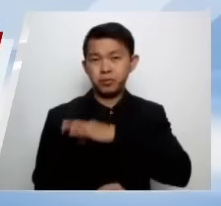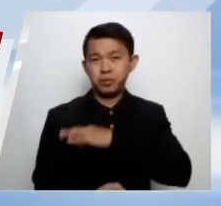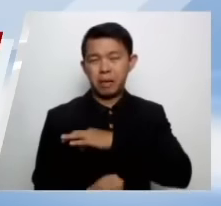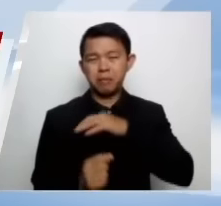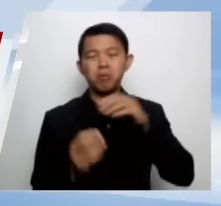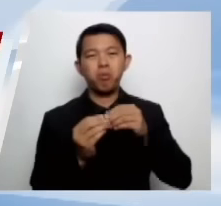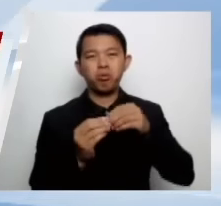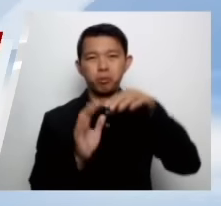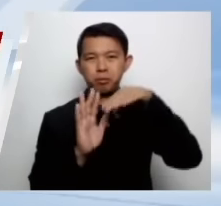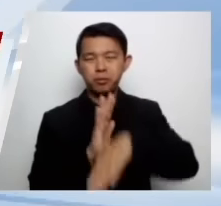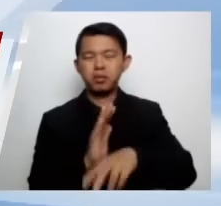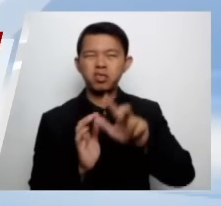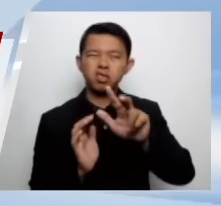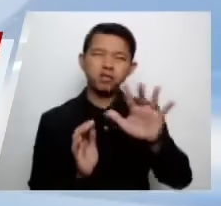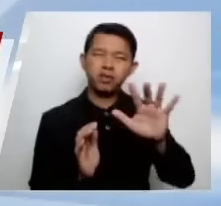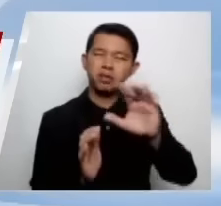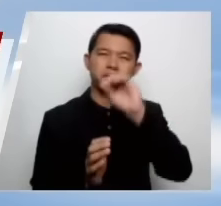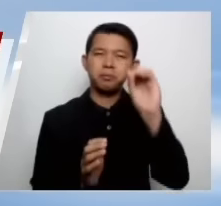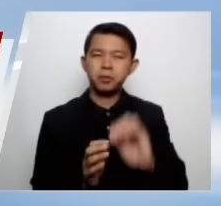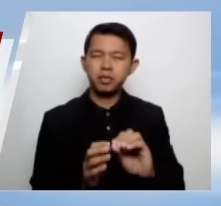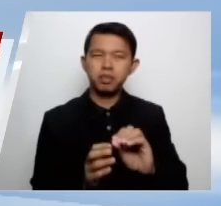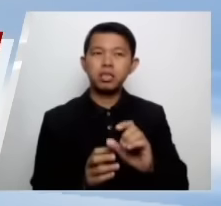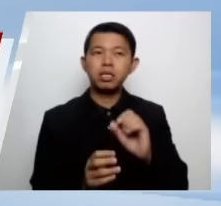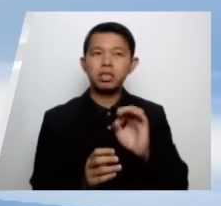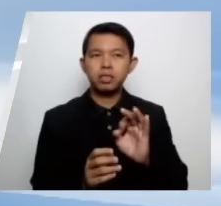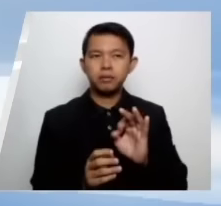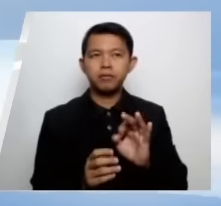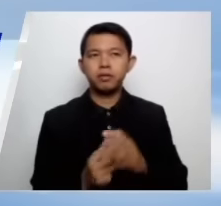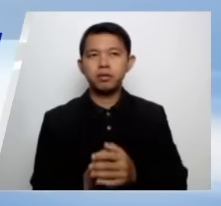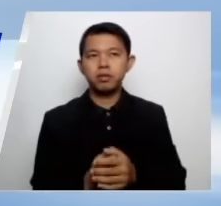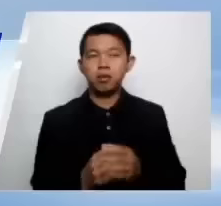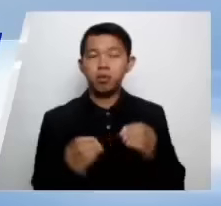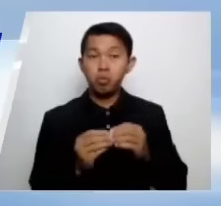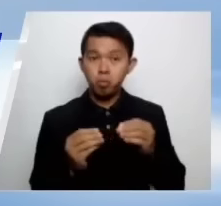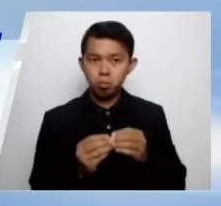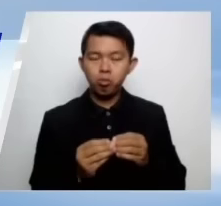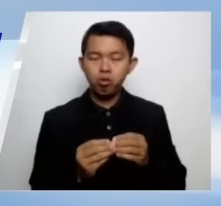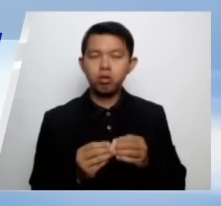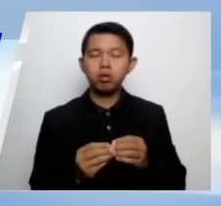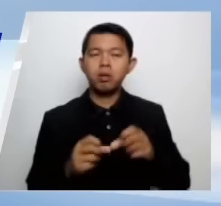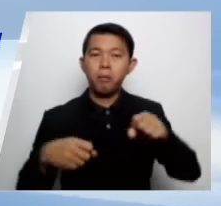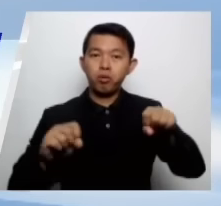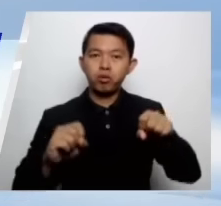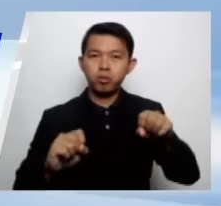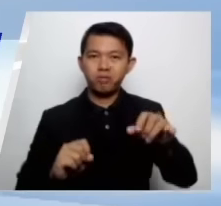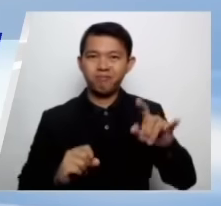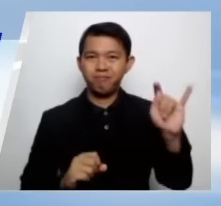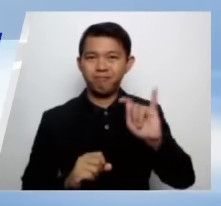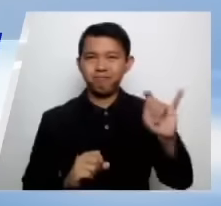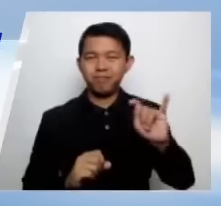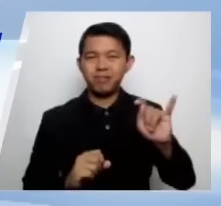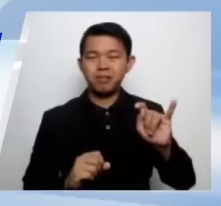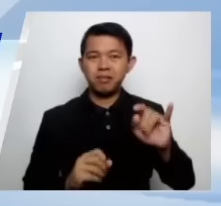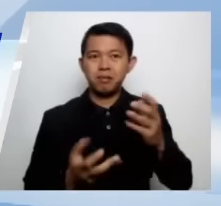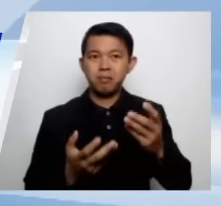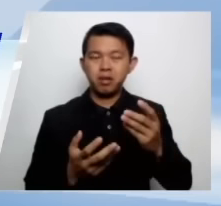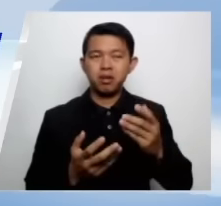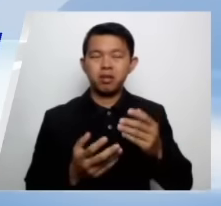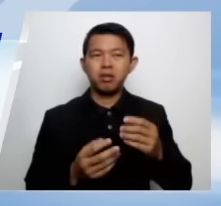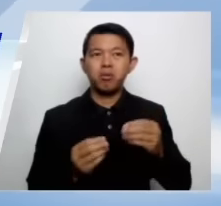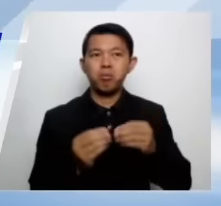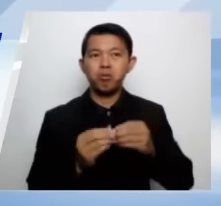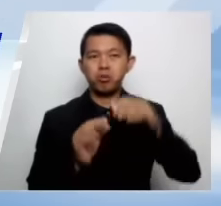think pag mas marami pong pumasok na motorcycle taxi, mas baka madoble o alahate ang mag-iipekto sa